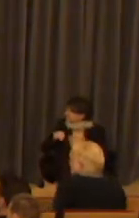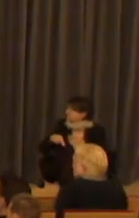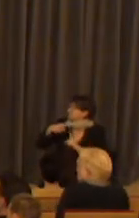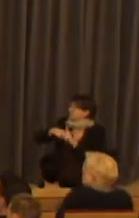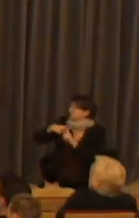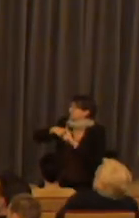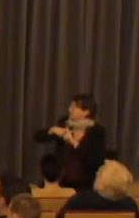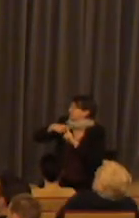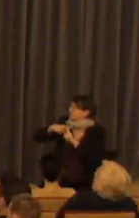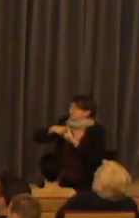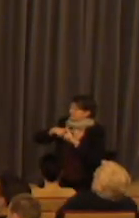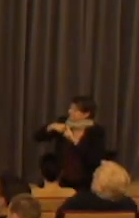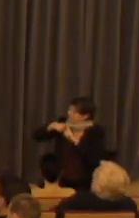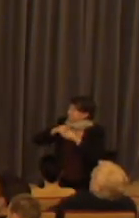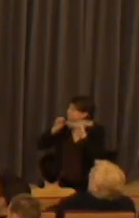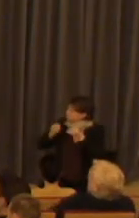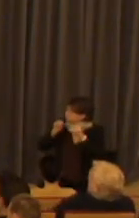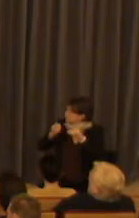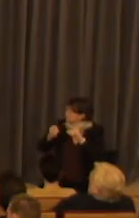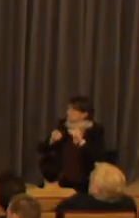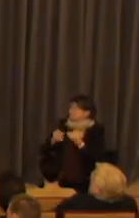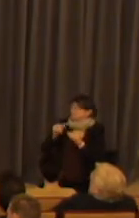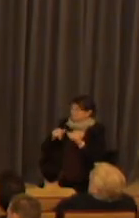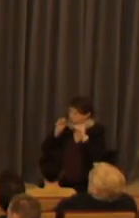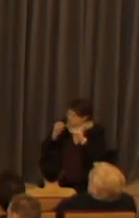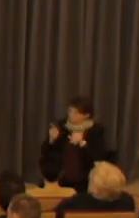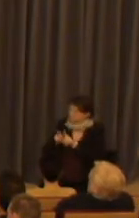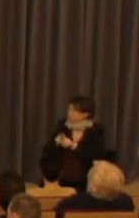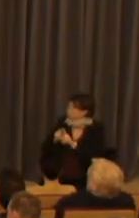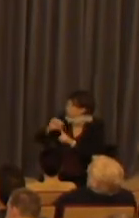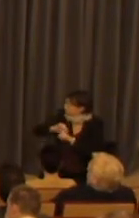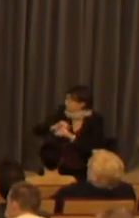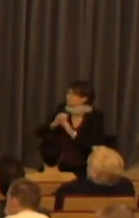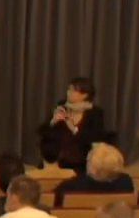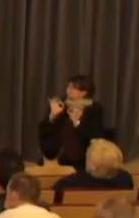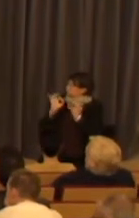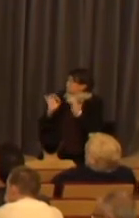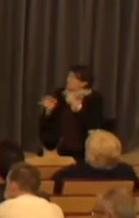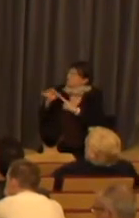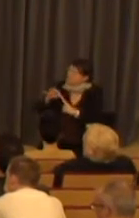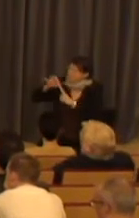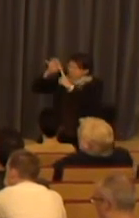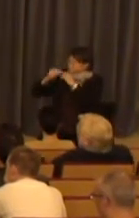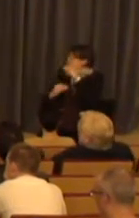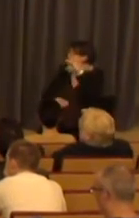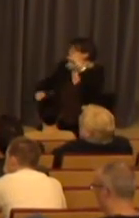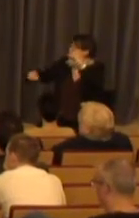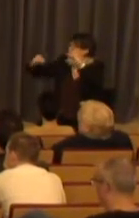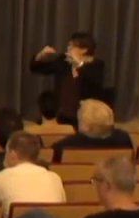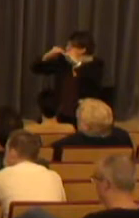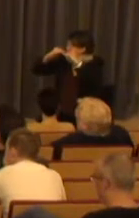A més, el curs d'especialista docent és el nivell educatiu més alt de la